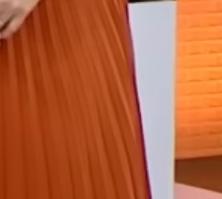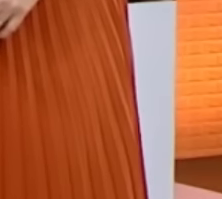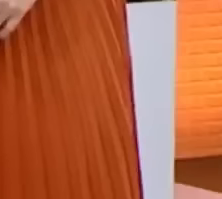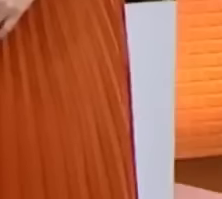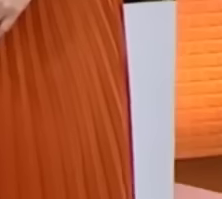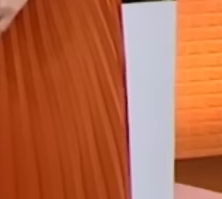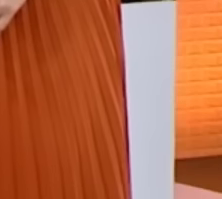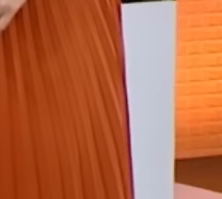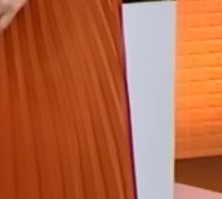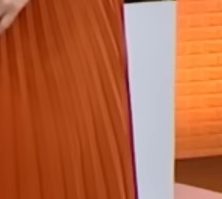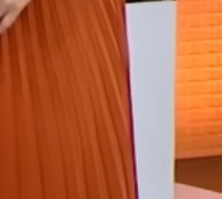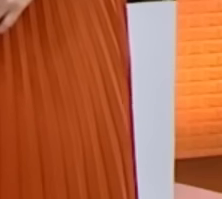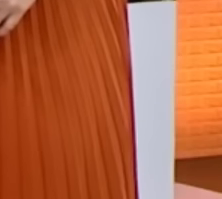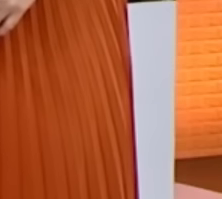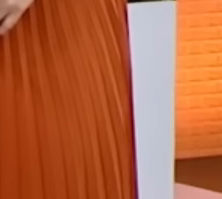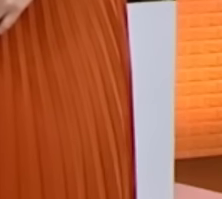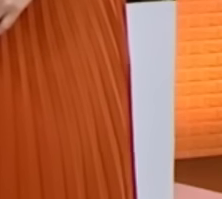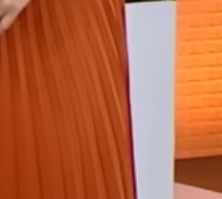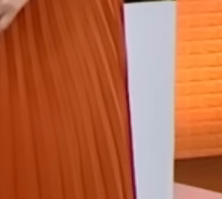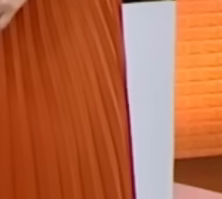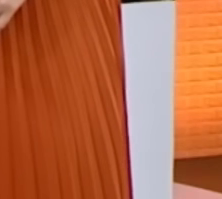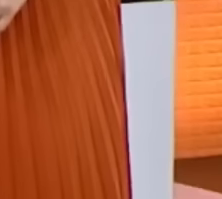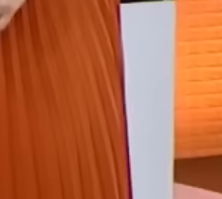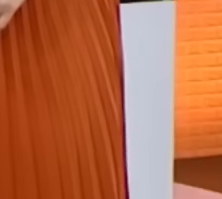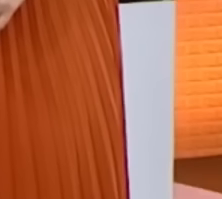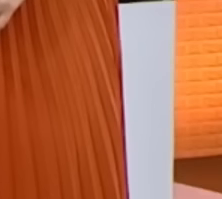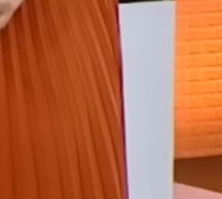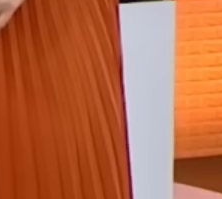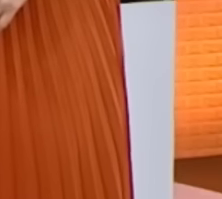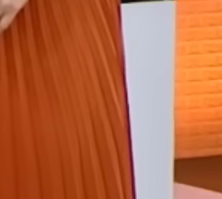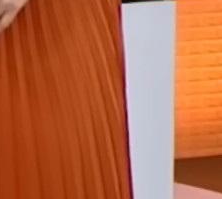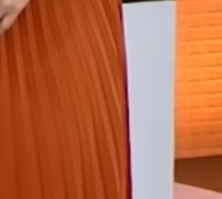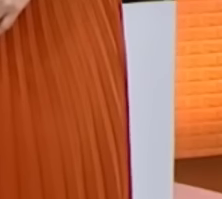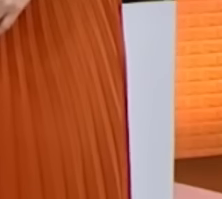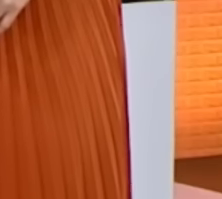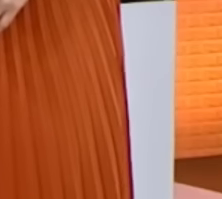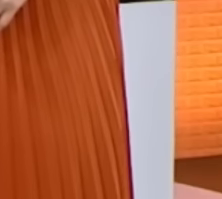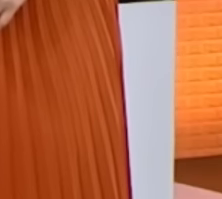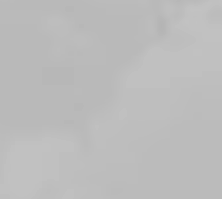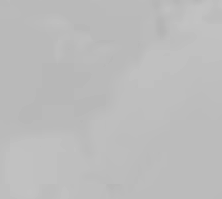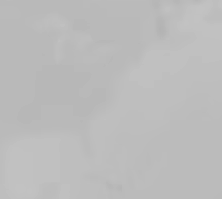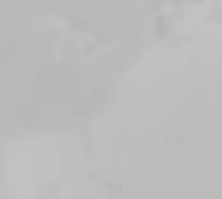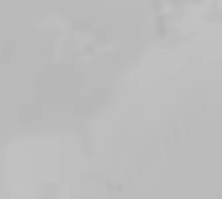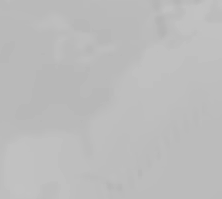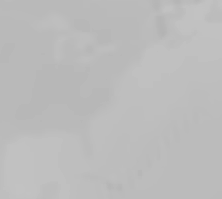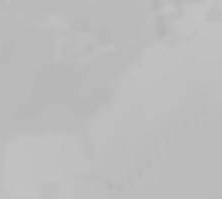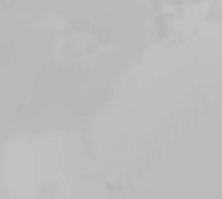po kami sa GMA Pinoy TV at sa www.gmanews.tv.